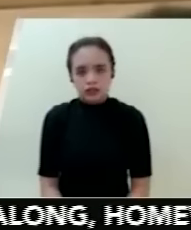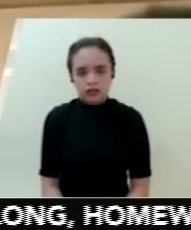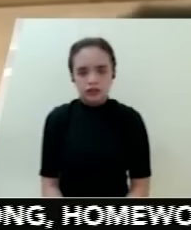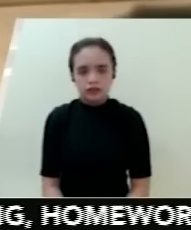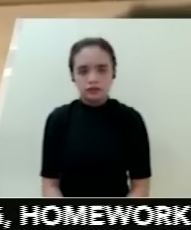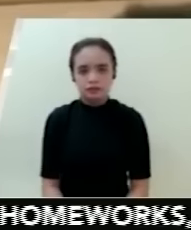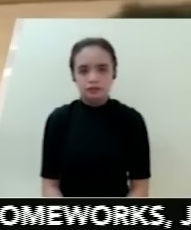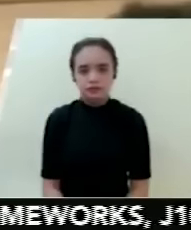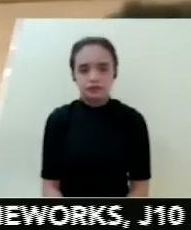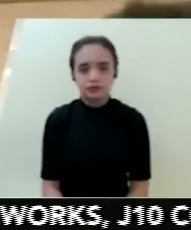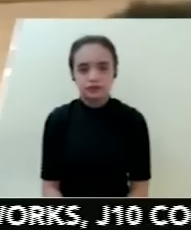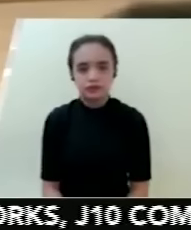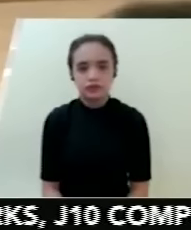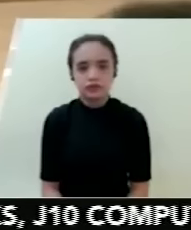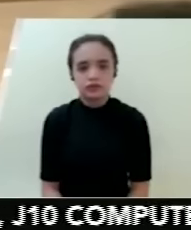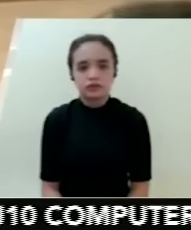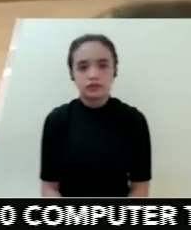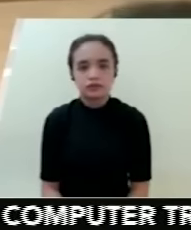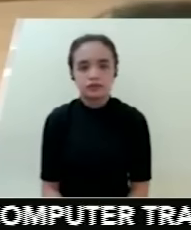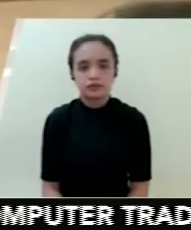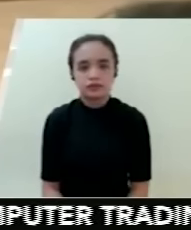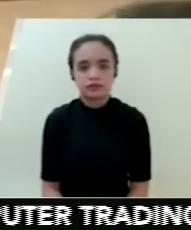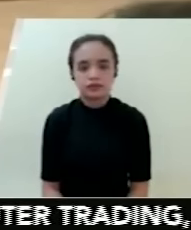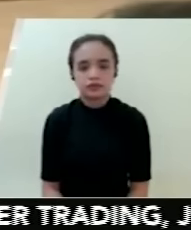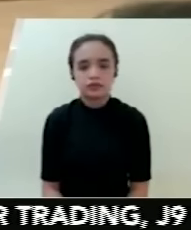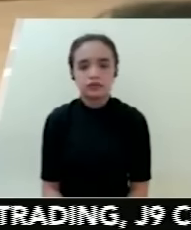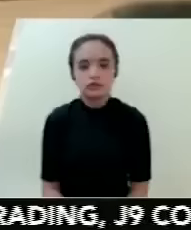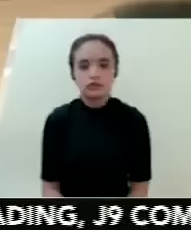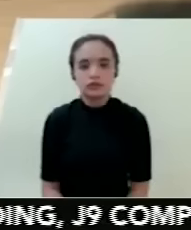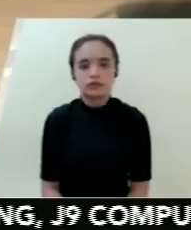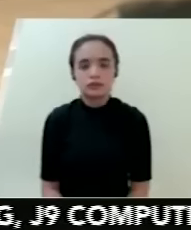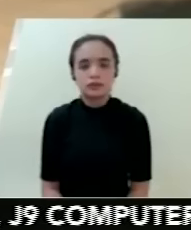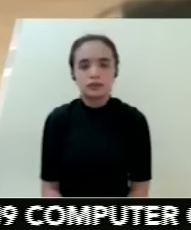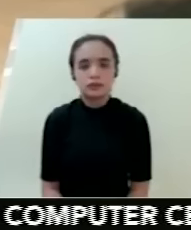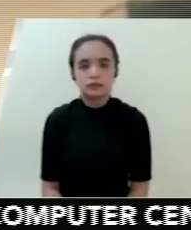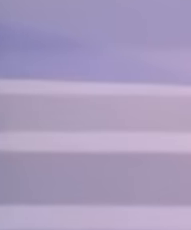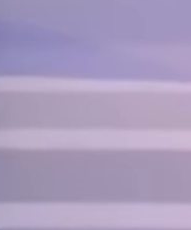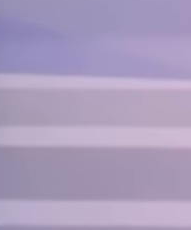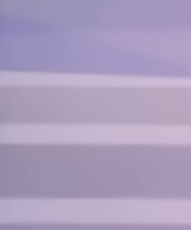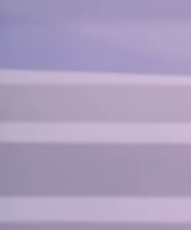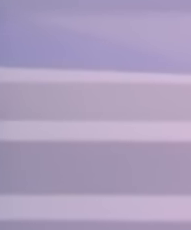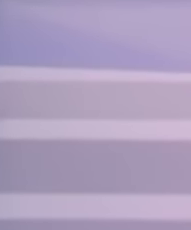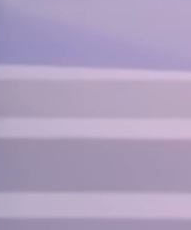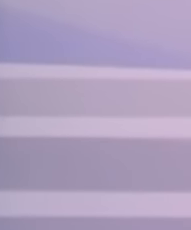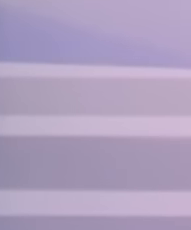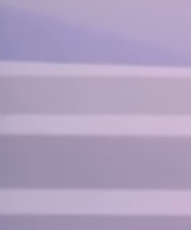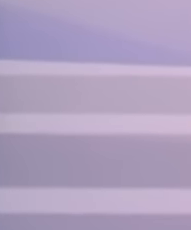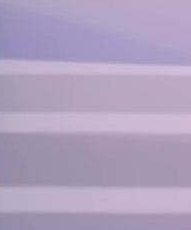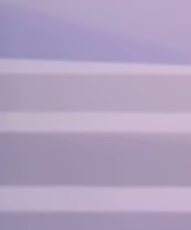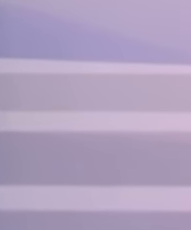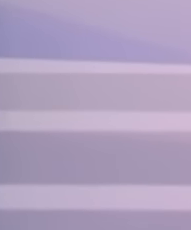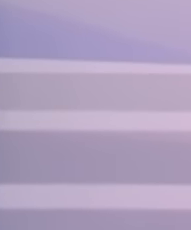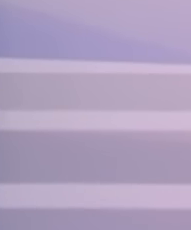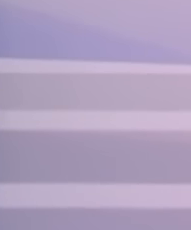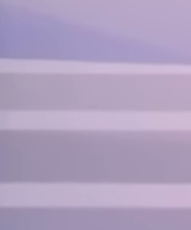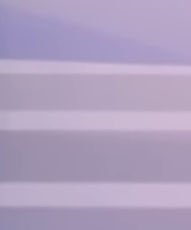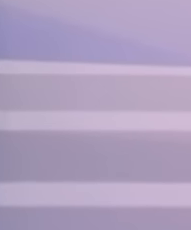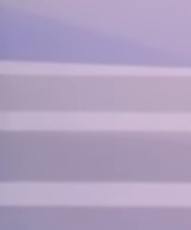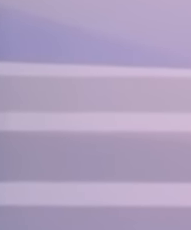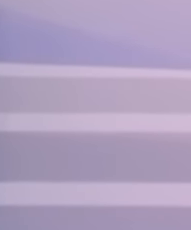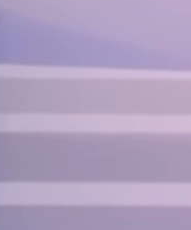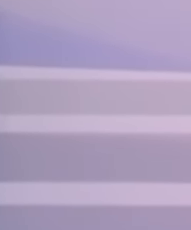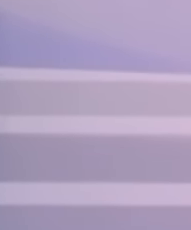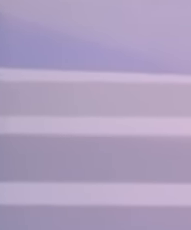GMA Regional TV, nakatutok 24 oras. Mga puso, patuloy na tumutok sa mga